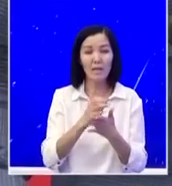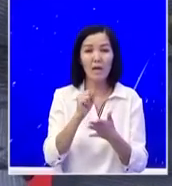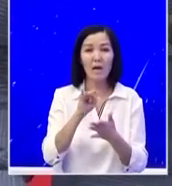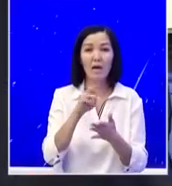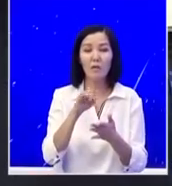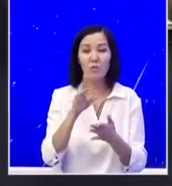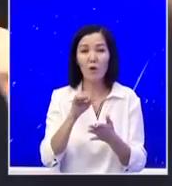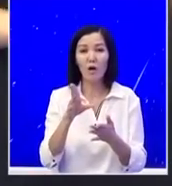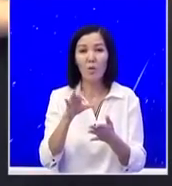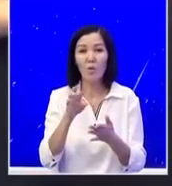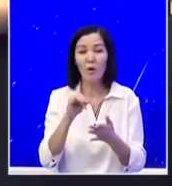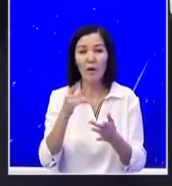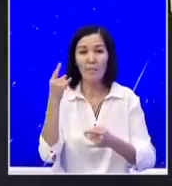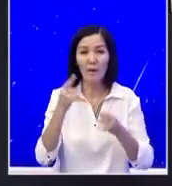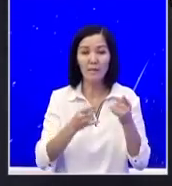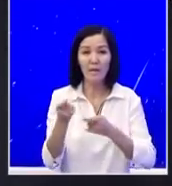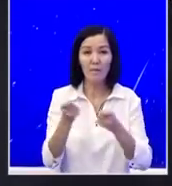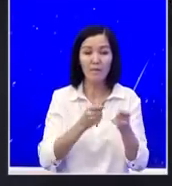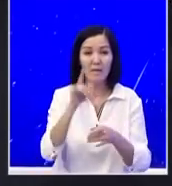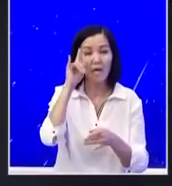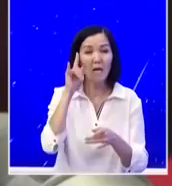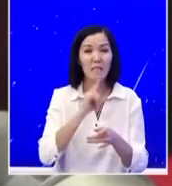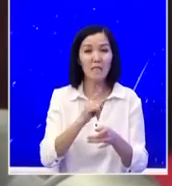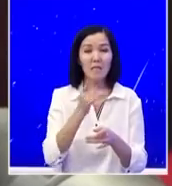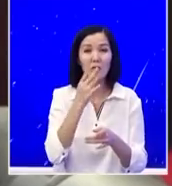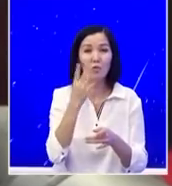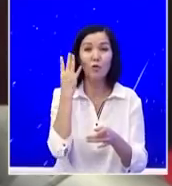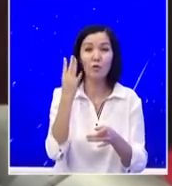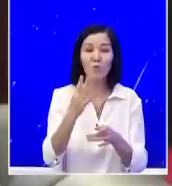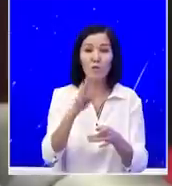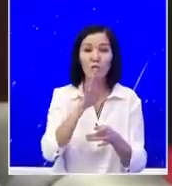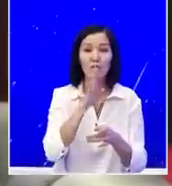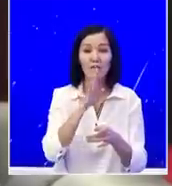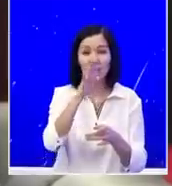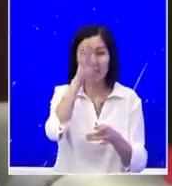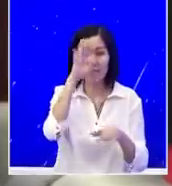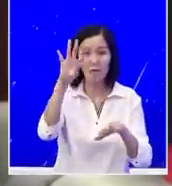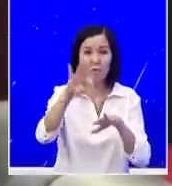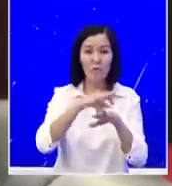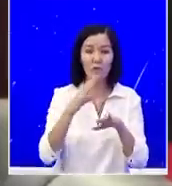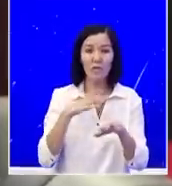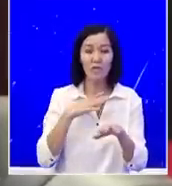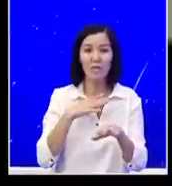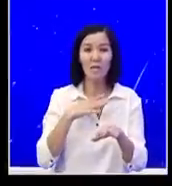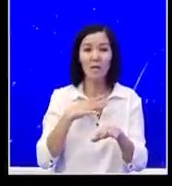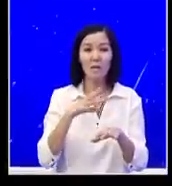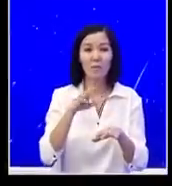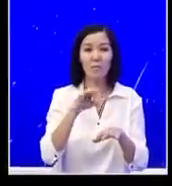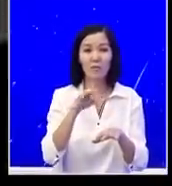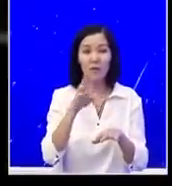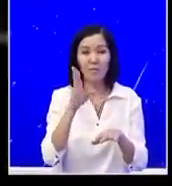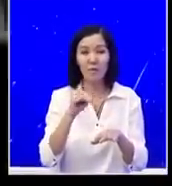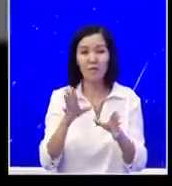сол міндетті мойнына алды. Қазақстан телеарнасында 4 жұпты қосқан. Бірі Мұстафаевтар шаңырағы. Режиссер Данияр